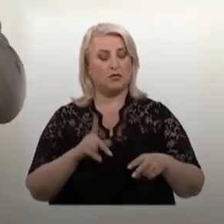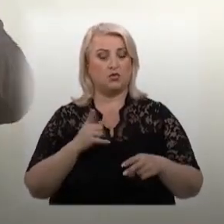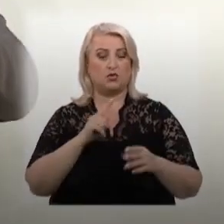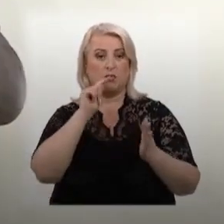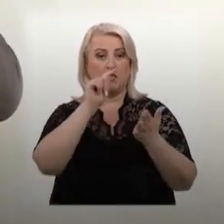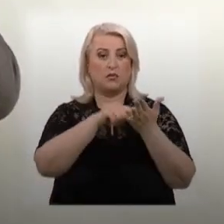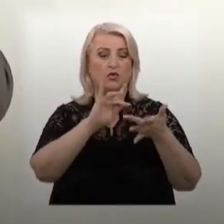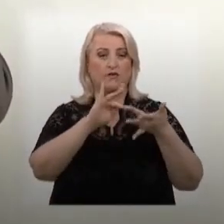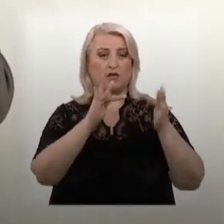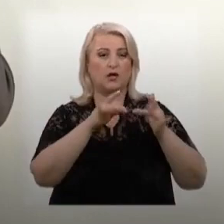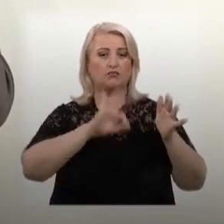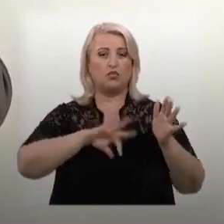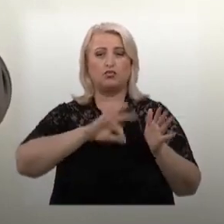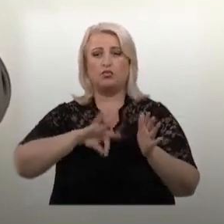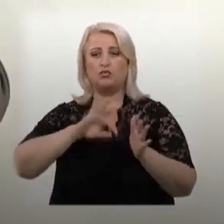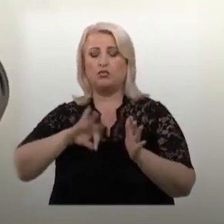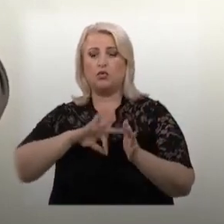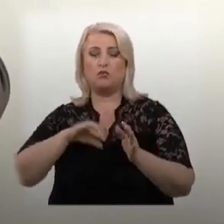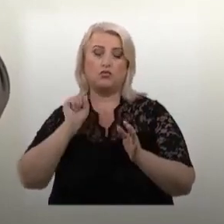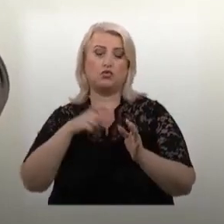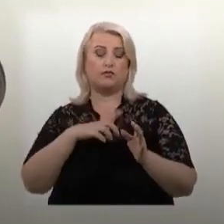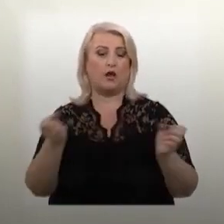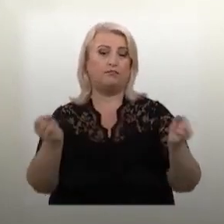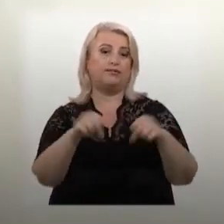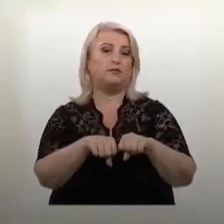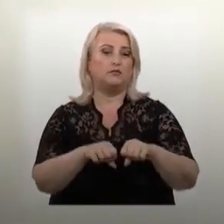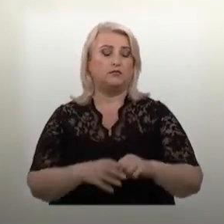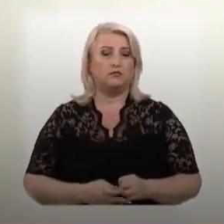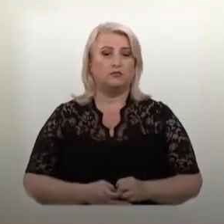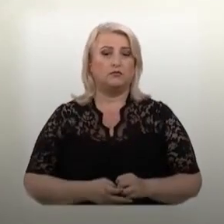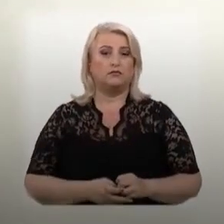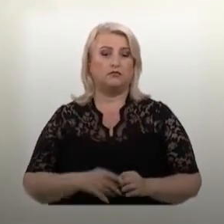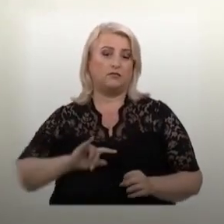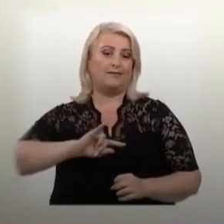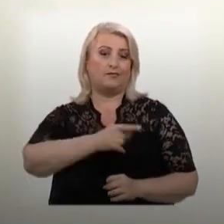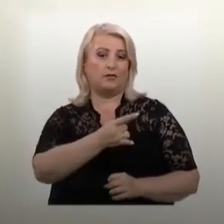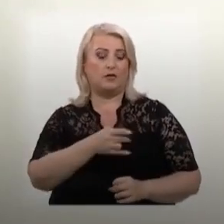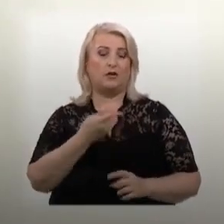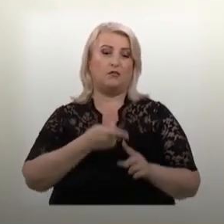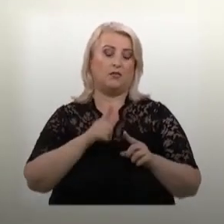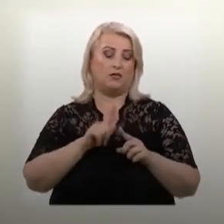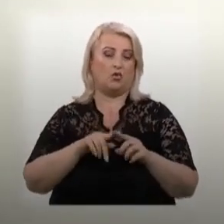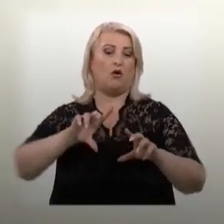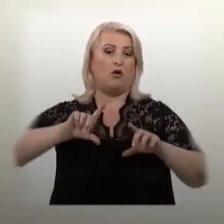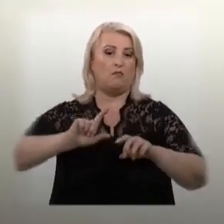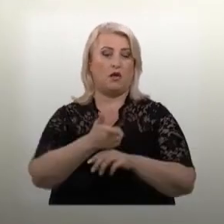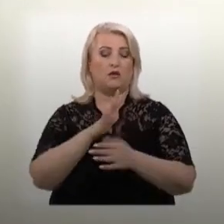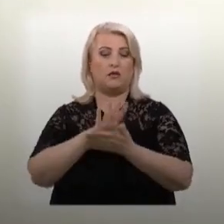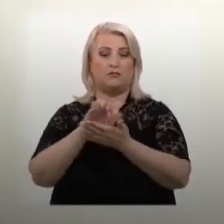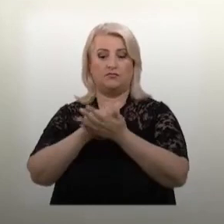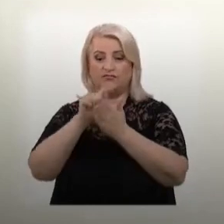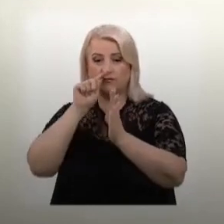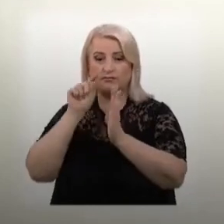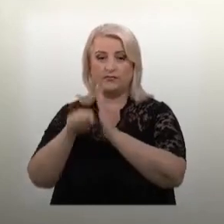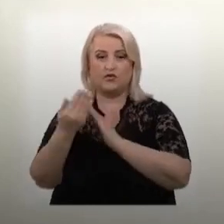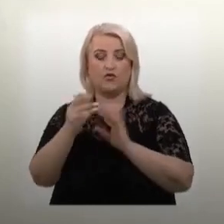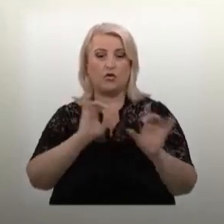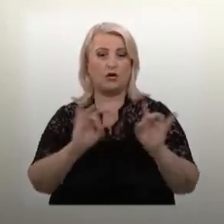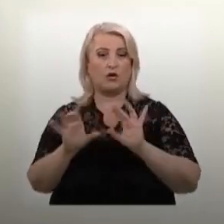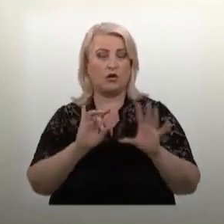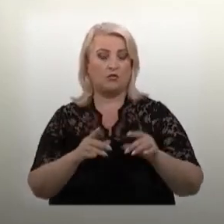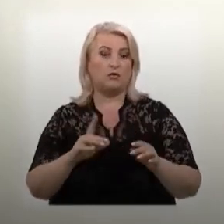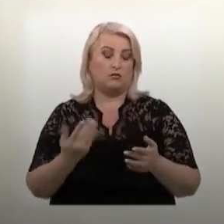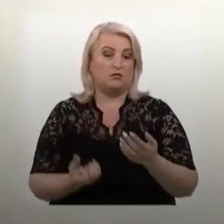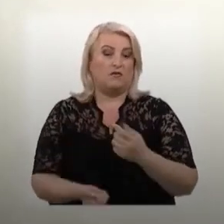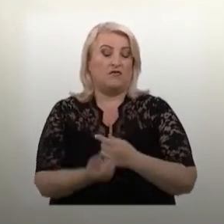studii posesia este posibila de spargere și atunci iarăși un ecosistem Târgoviște sunt chiar și tu ești în între